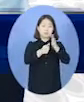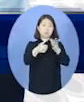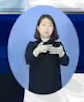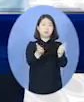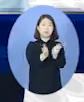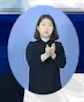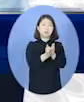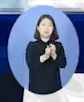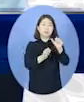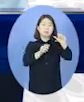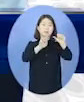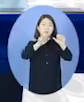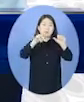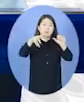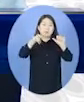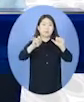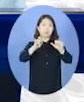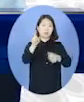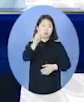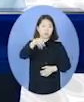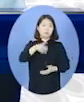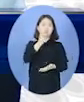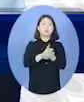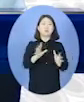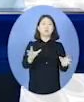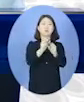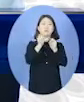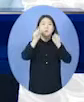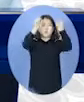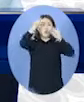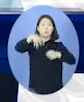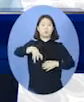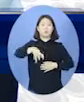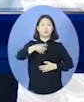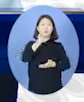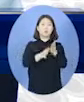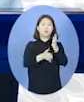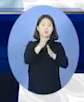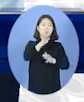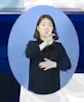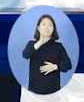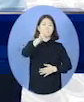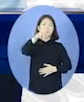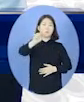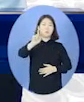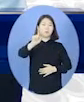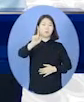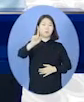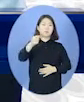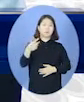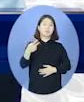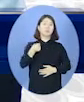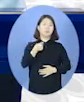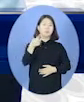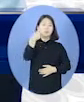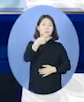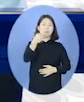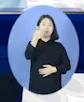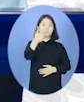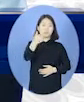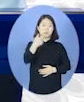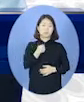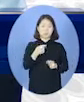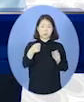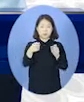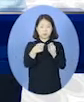축구 국가대표팀 A매치가 천안 종합운동장에서 열립니다. 시는 FIFA U20 월드컵 코리아